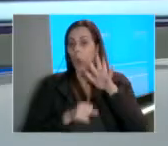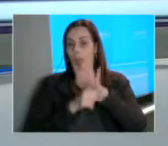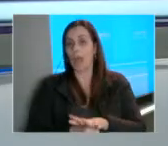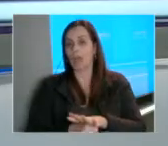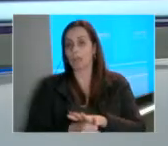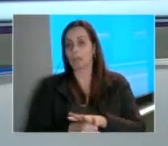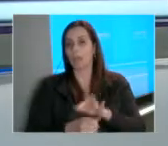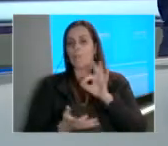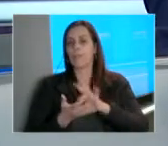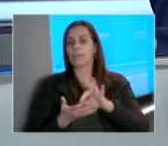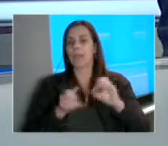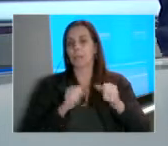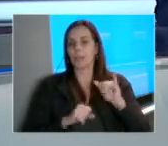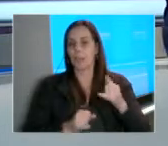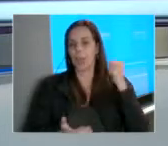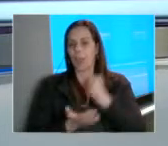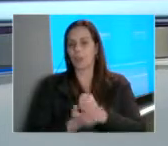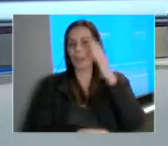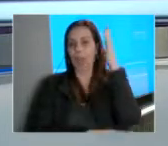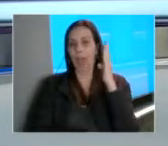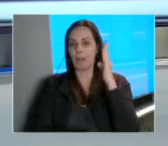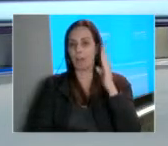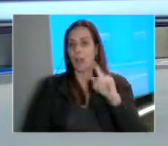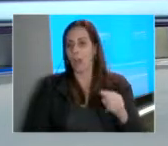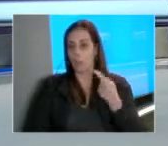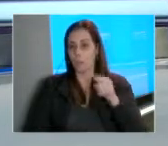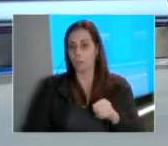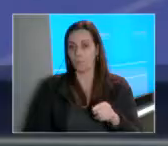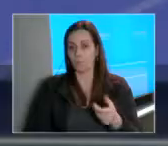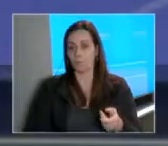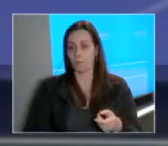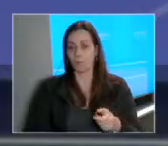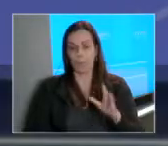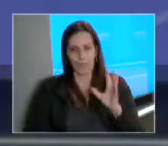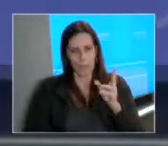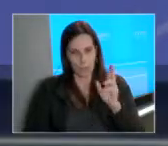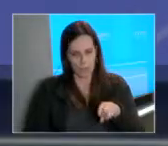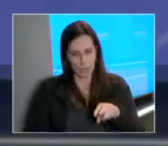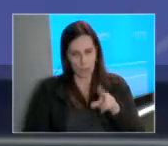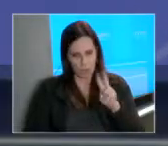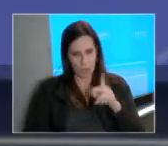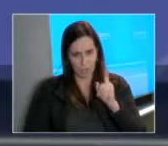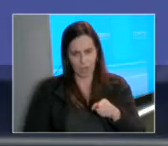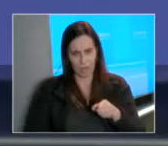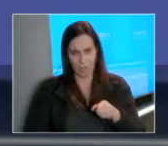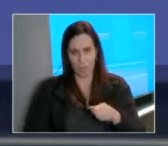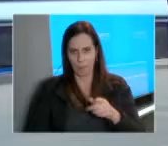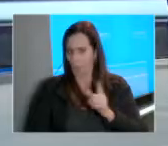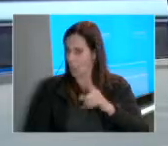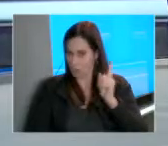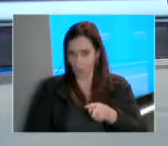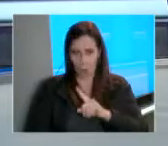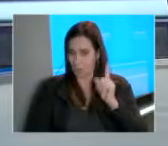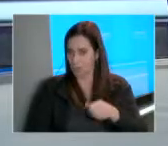מאוד כבד ממשרד האנרגיה לאשר את התחנה. למרות ש... אוקיי, האם בכלל יש צורך? לא עומדת בקריטריון. גם אין צורך.